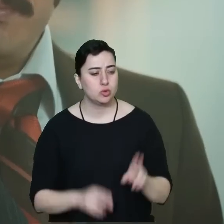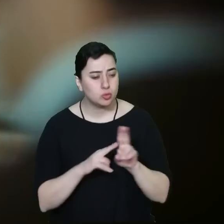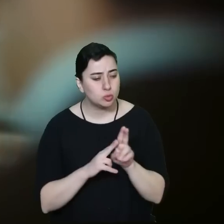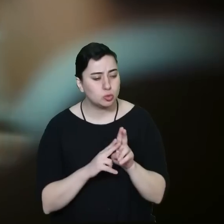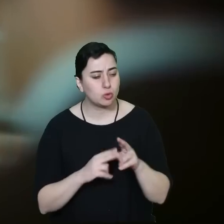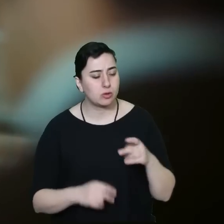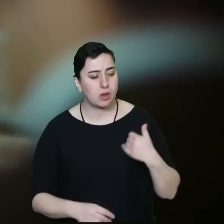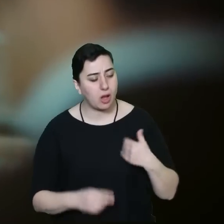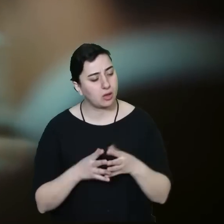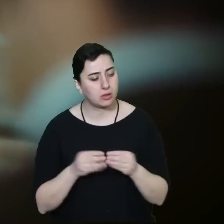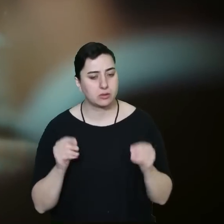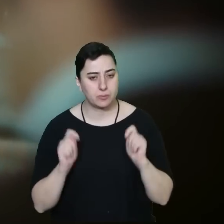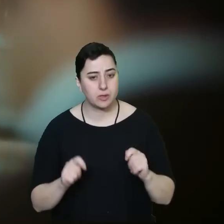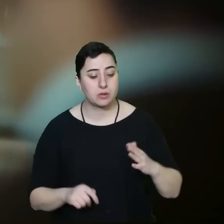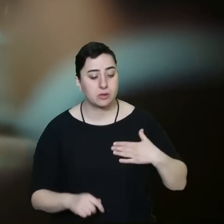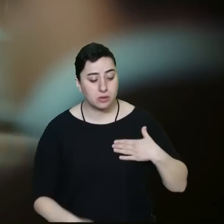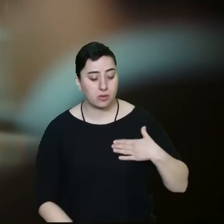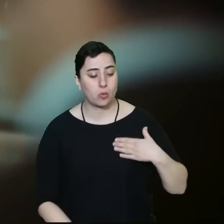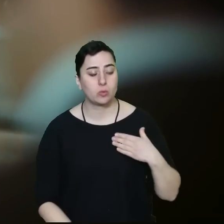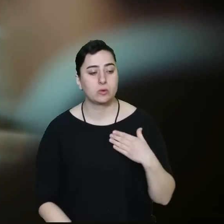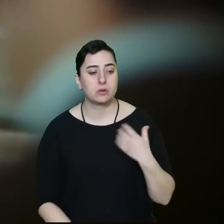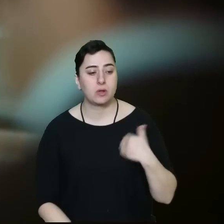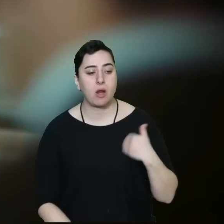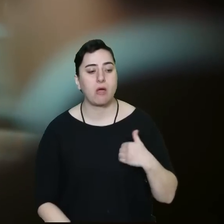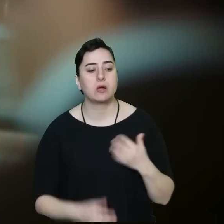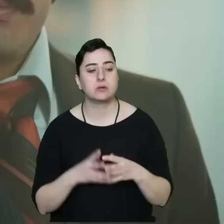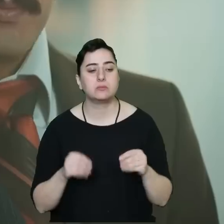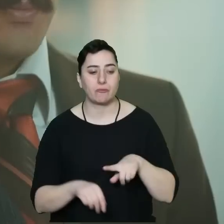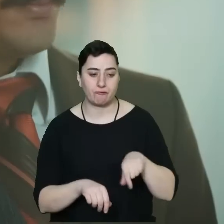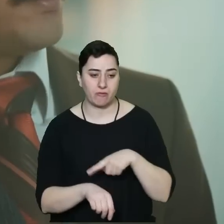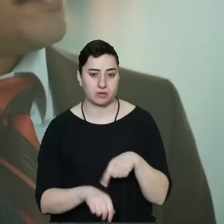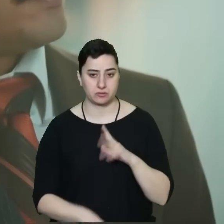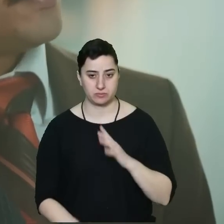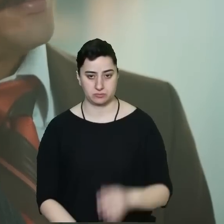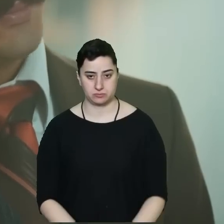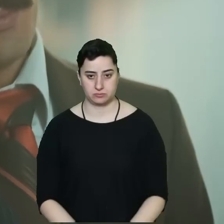Cahit. Gönül yarısı. İşte o biraz vakit alır.